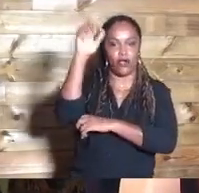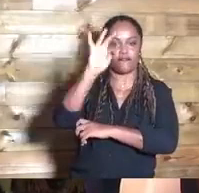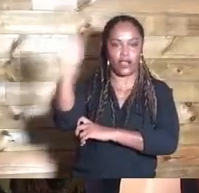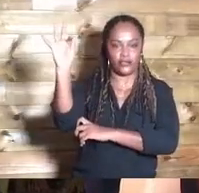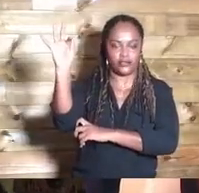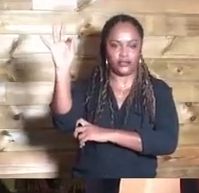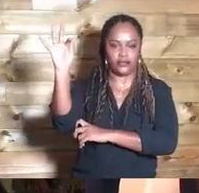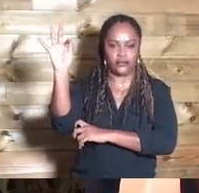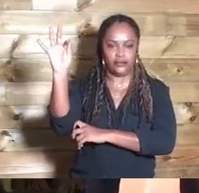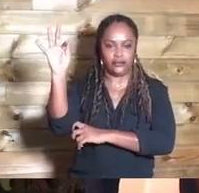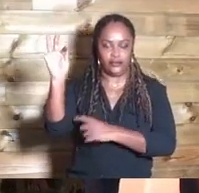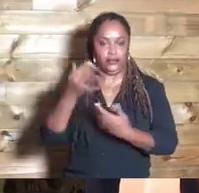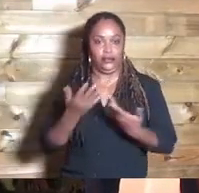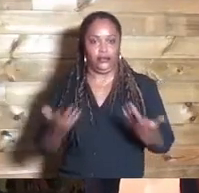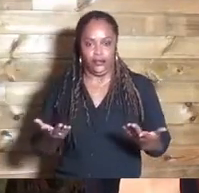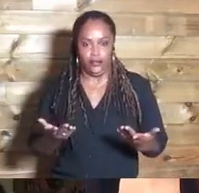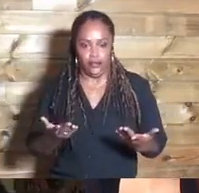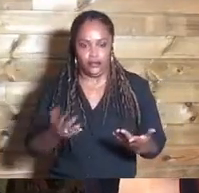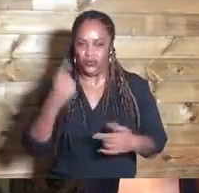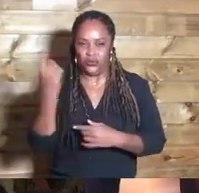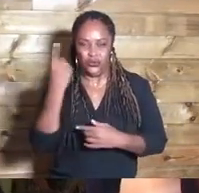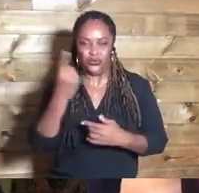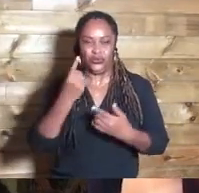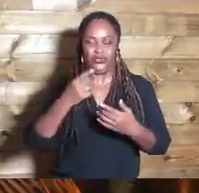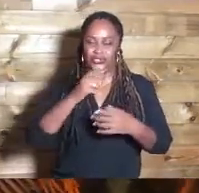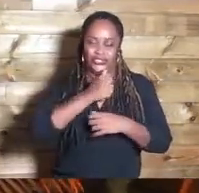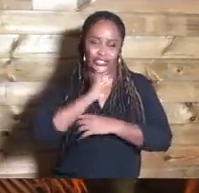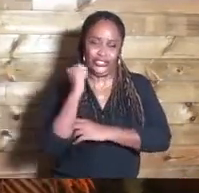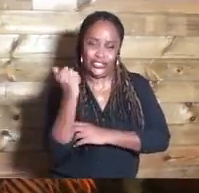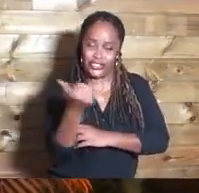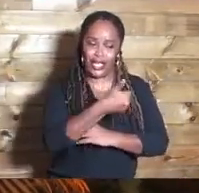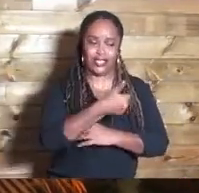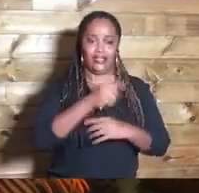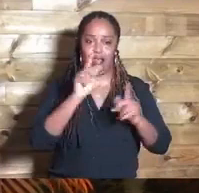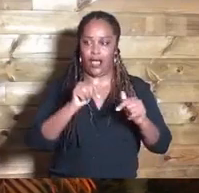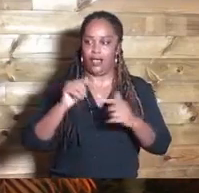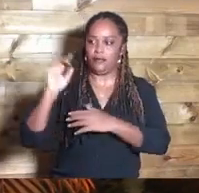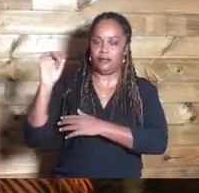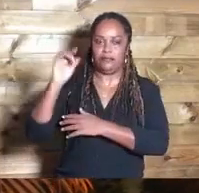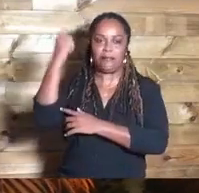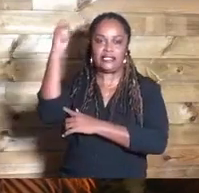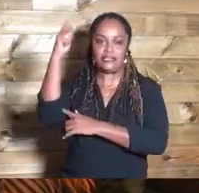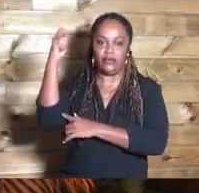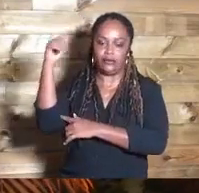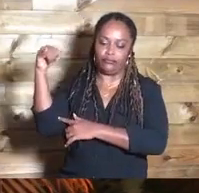vendaient du doudouisme à longueur de temps à chacun de ses passages en colonie.